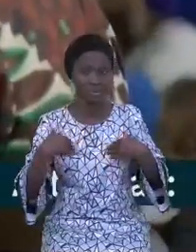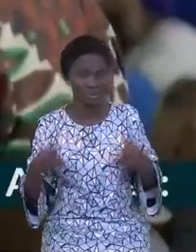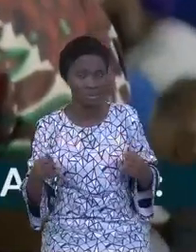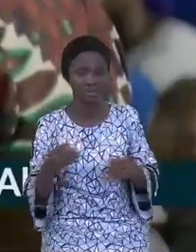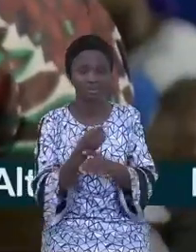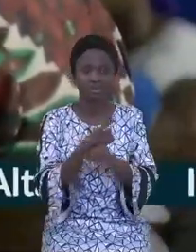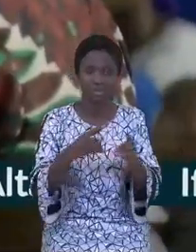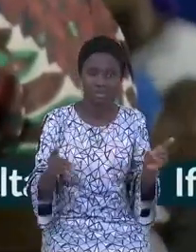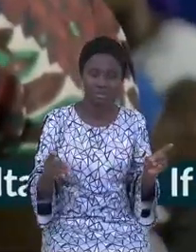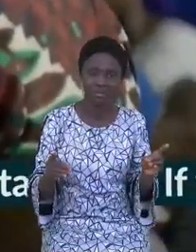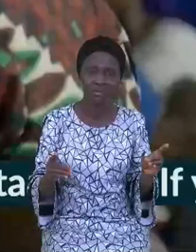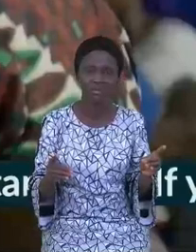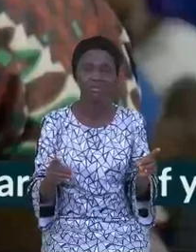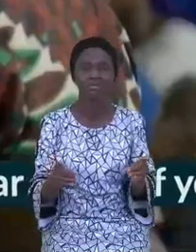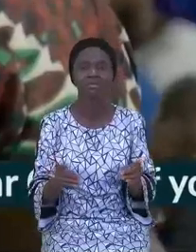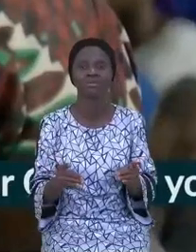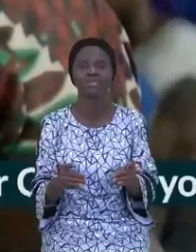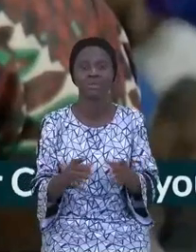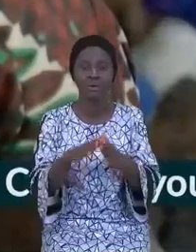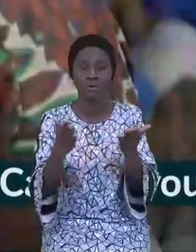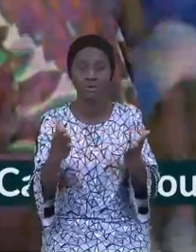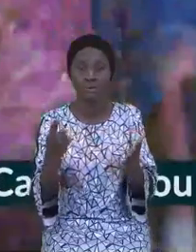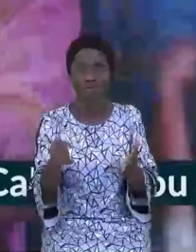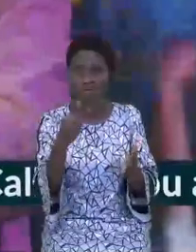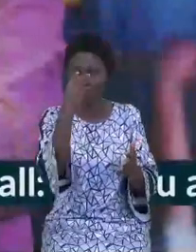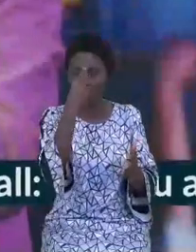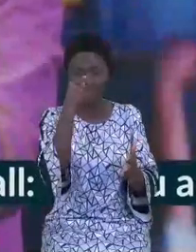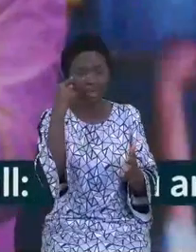délivrance, les yeux des aveugles qui est ouvert,